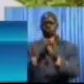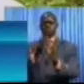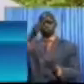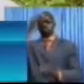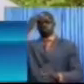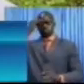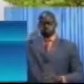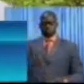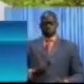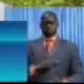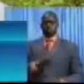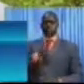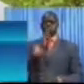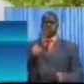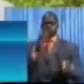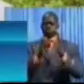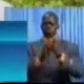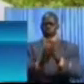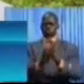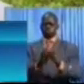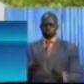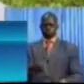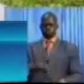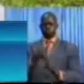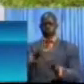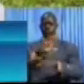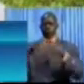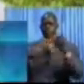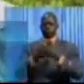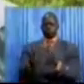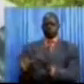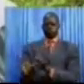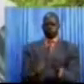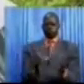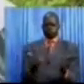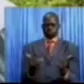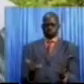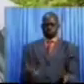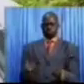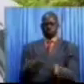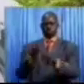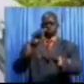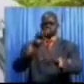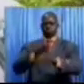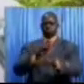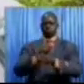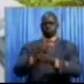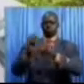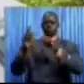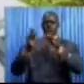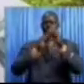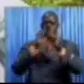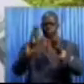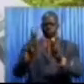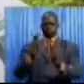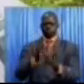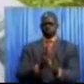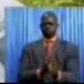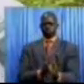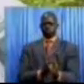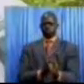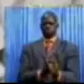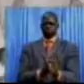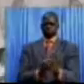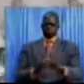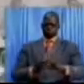sommes des cas, je dirais, spécifiques. Dans tout ce que nous faisons ici comme travail, quand il s'agit de la personne handicapée, il y a forcément